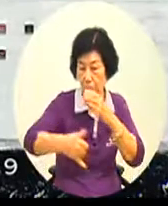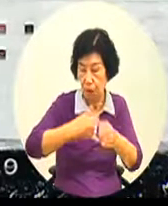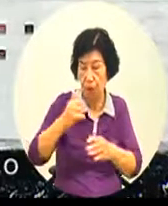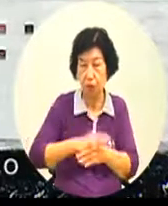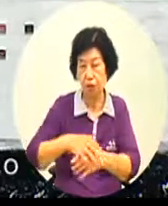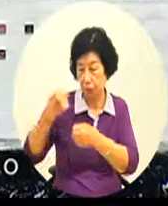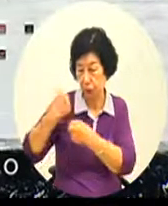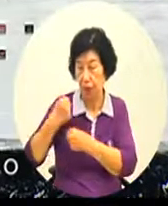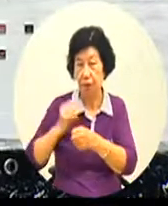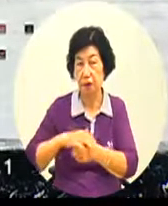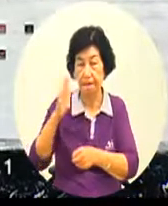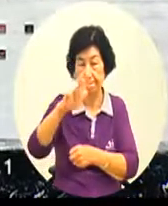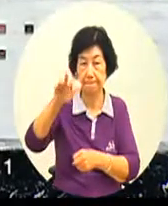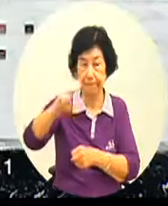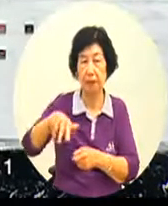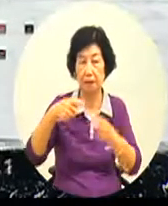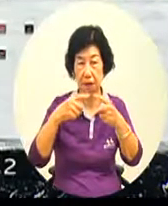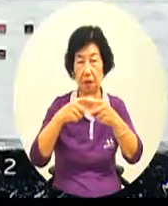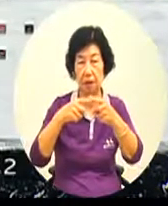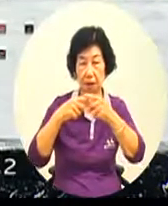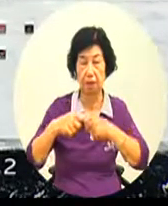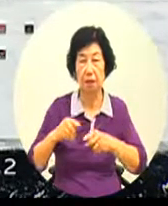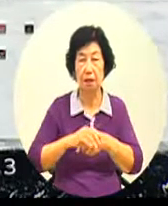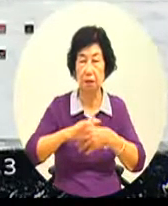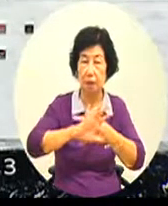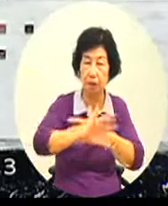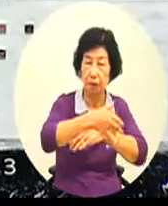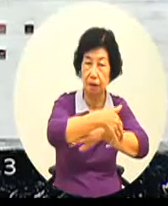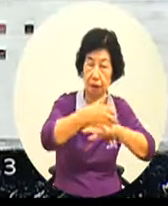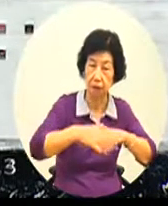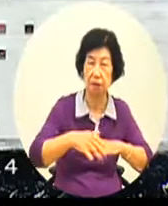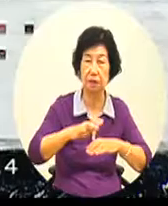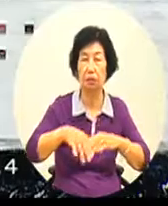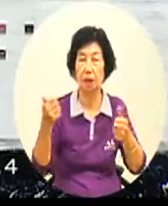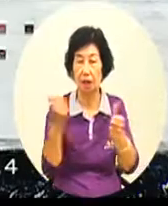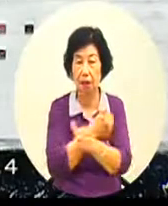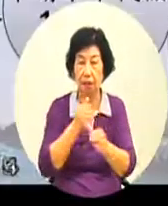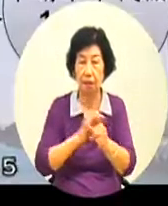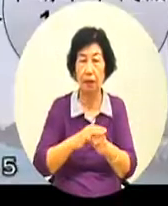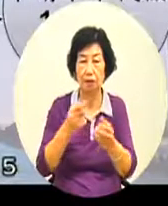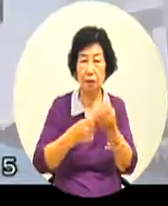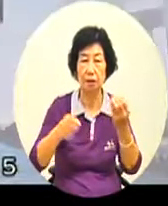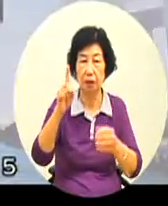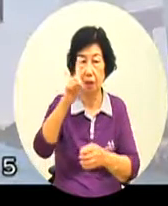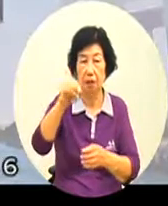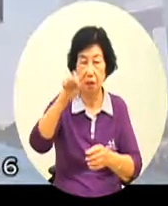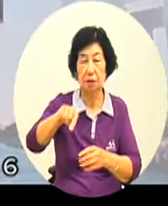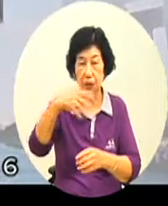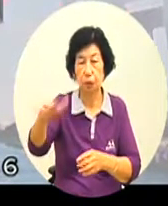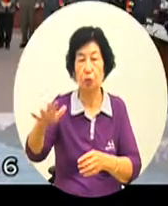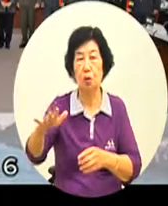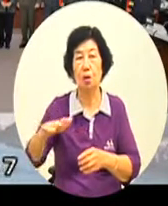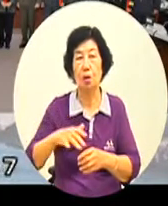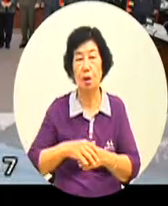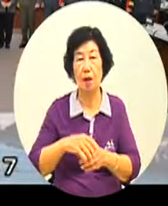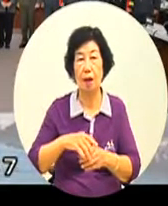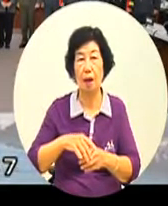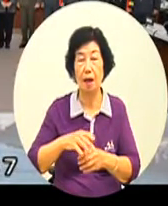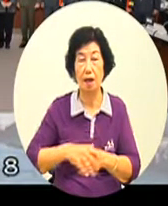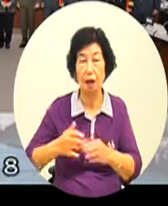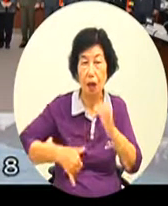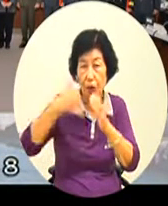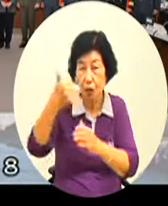8000余人，本市提供外县市义南代办体检1000余人。会议中，闹经为